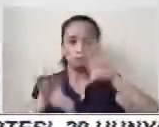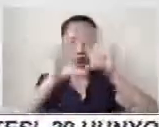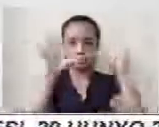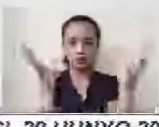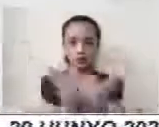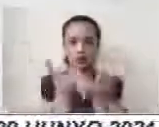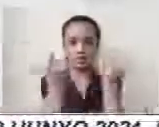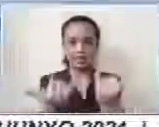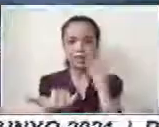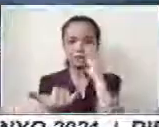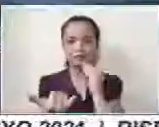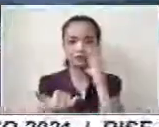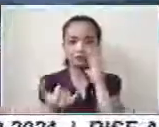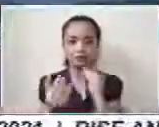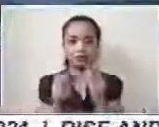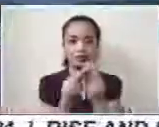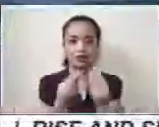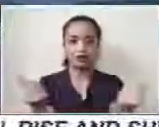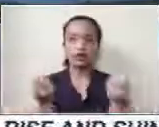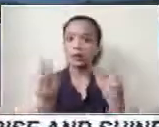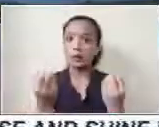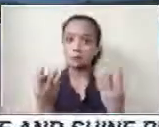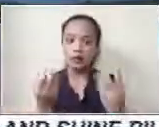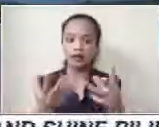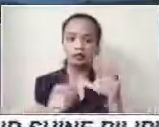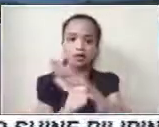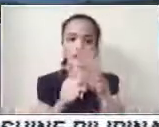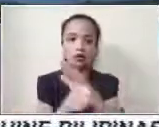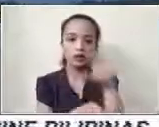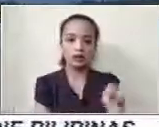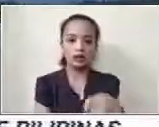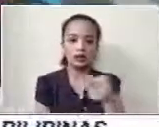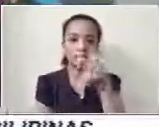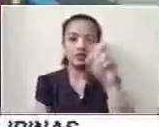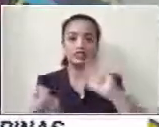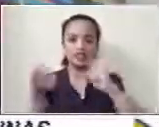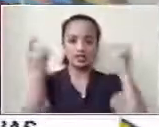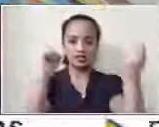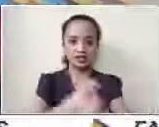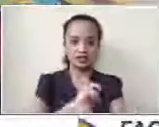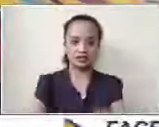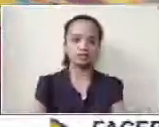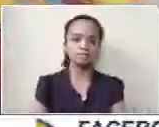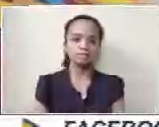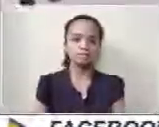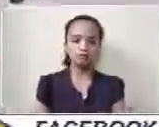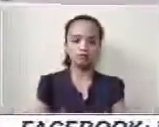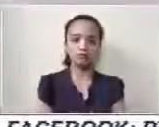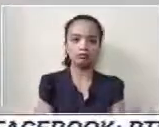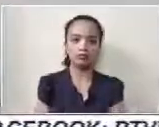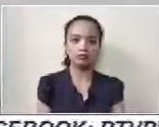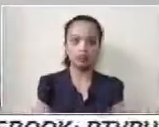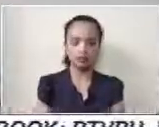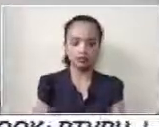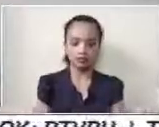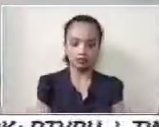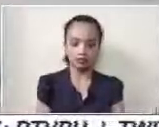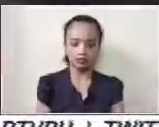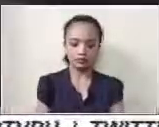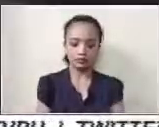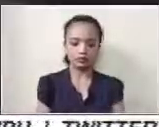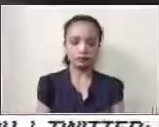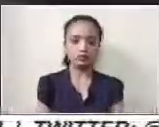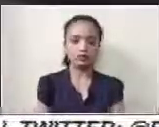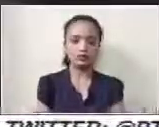Regino, 41 mga lalawigan sa bansa ang nabisita na. Naihatid niya na rin sa iba't ibang parte ng Pilipinas ang